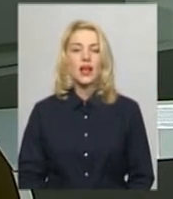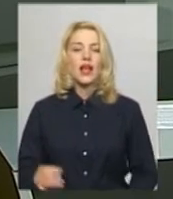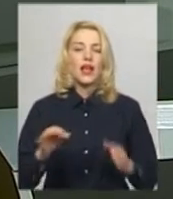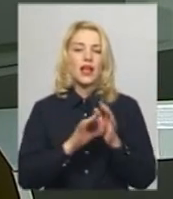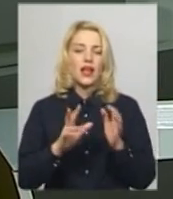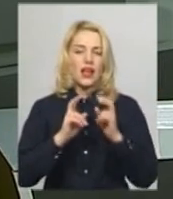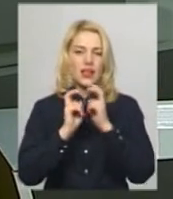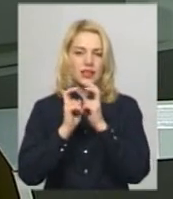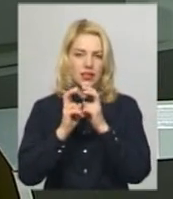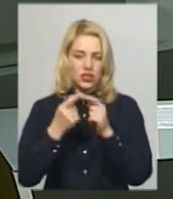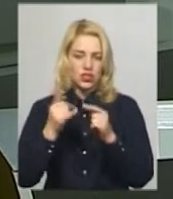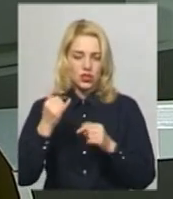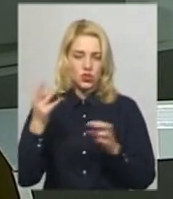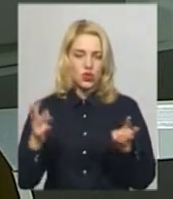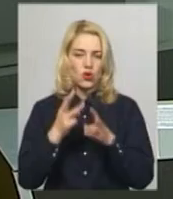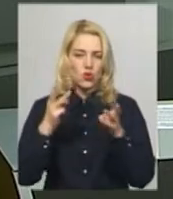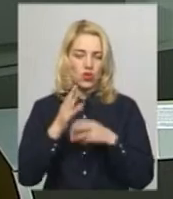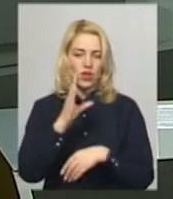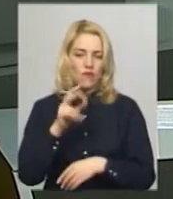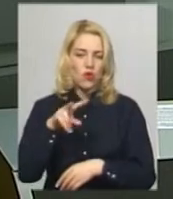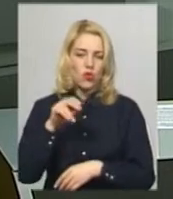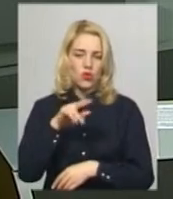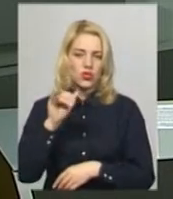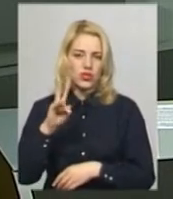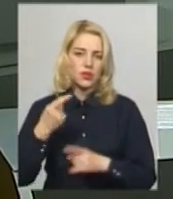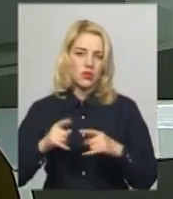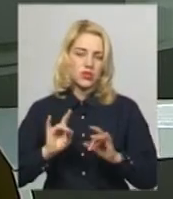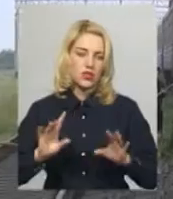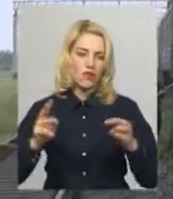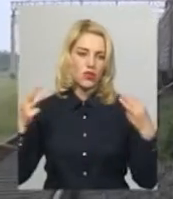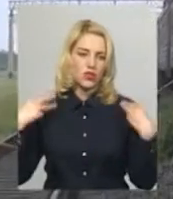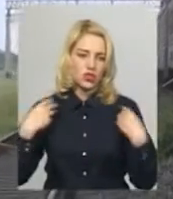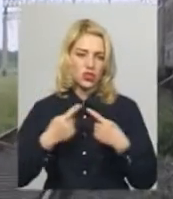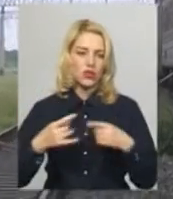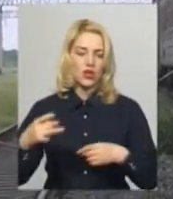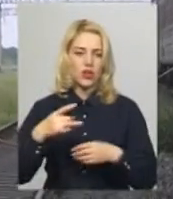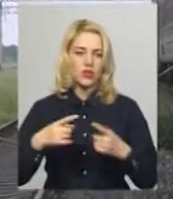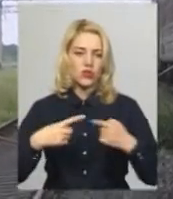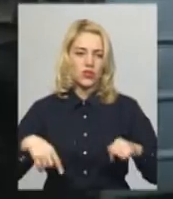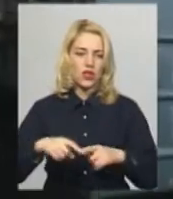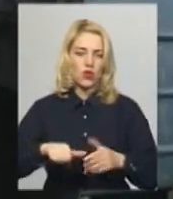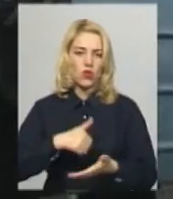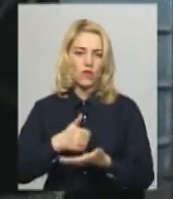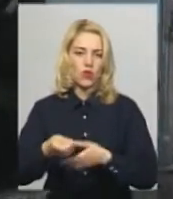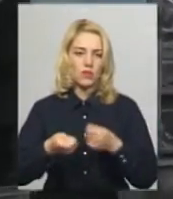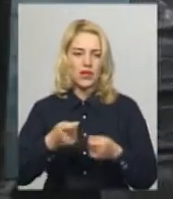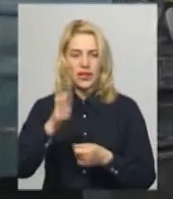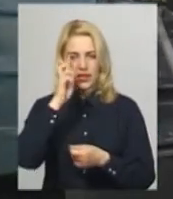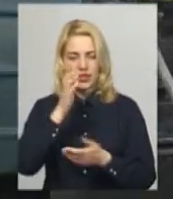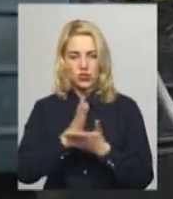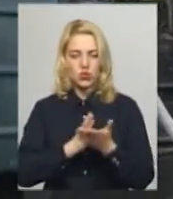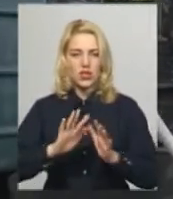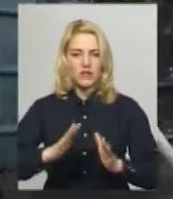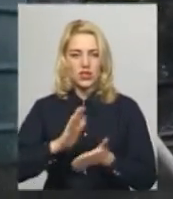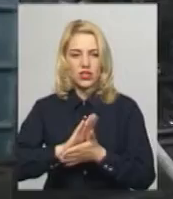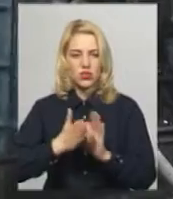Електричка горіла сьогодні вночі у Волочиську. Про це розповів начальник Волочиського районного сектору головного управління Держслужби з надзвичайних ситуацій